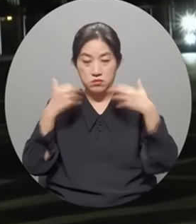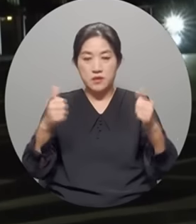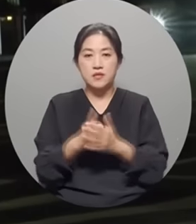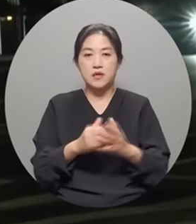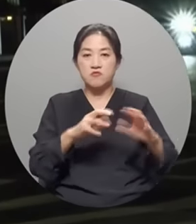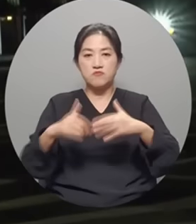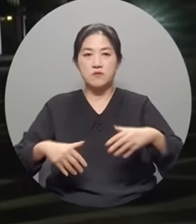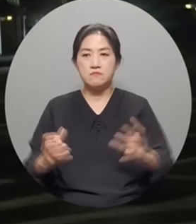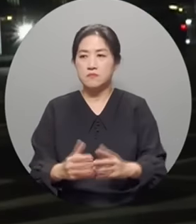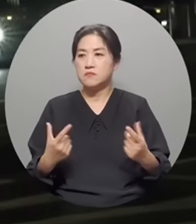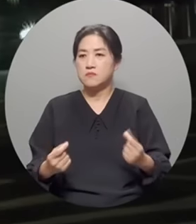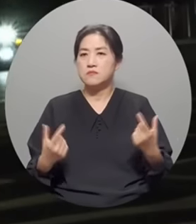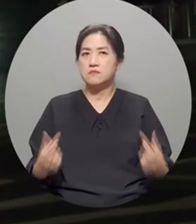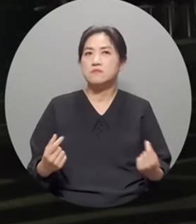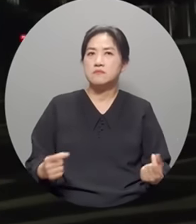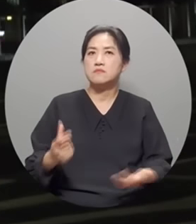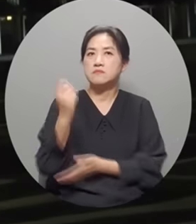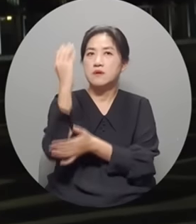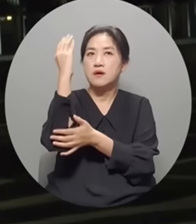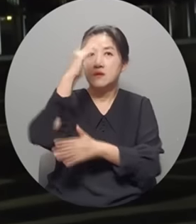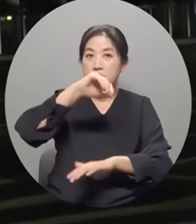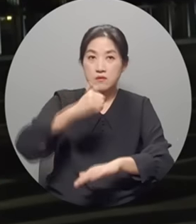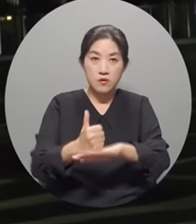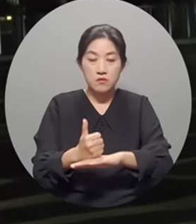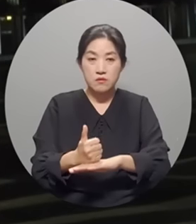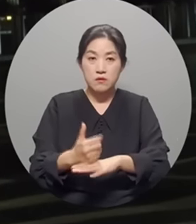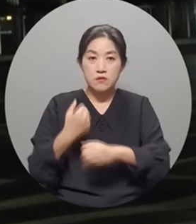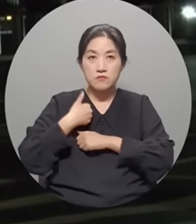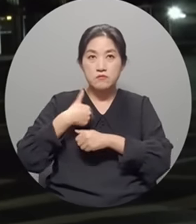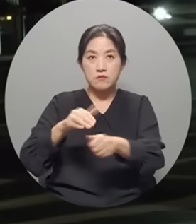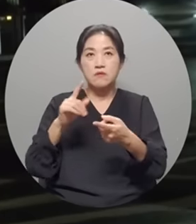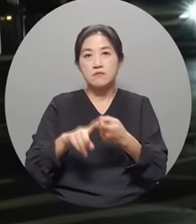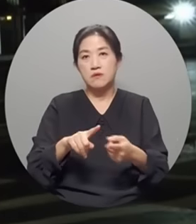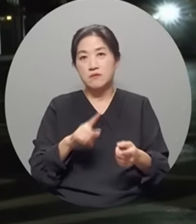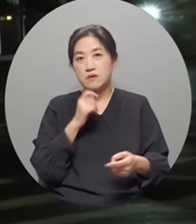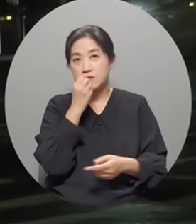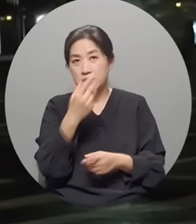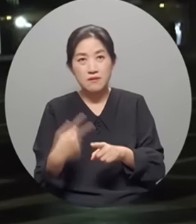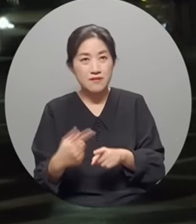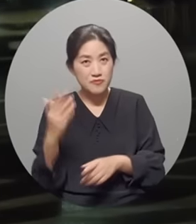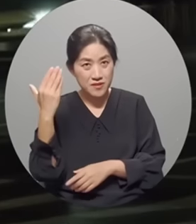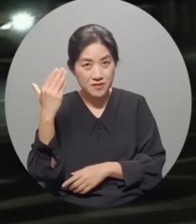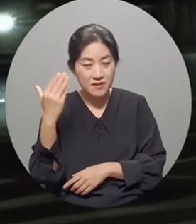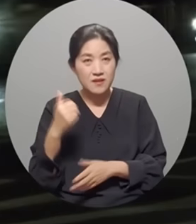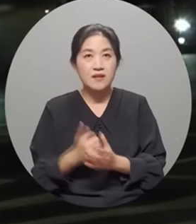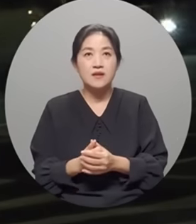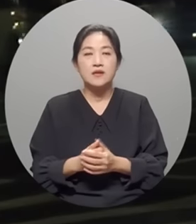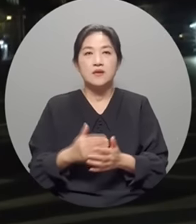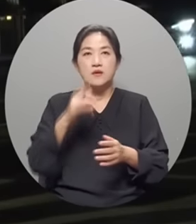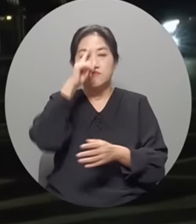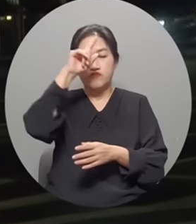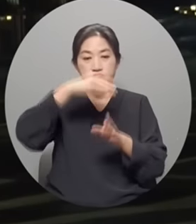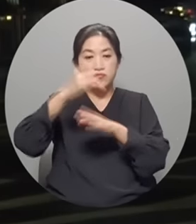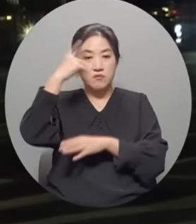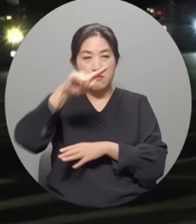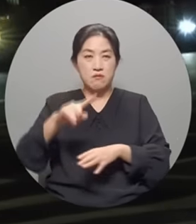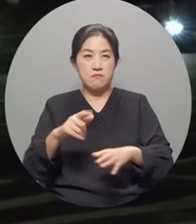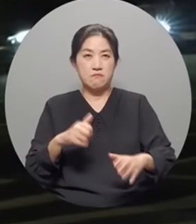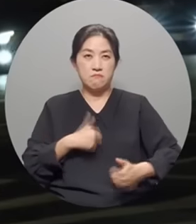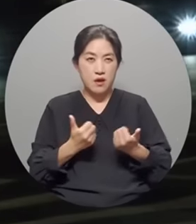군사협력 정당성을 강조하면서 결과적으로 파병을 간접 시인한 거란 지적도 나옵니다. 북러 반발에도